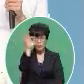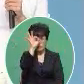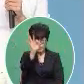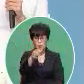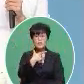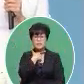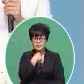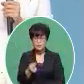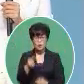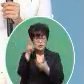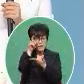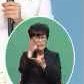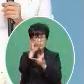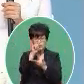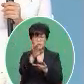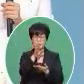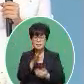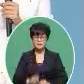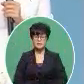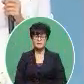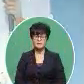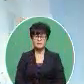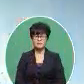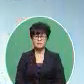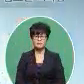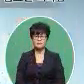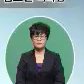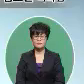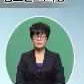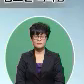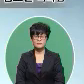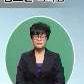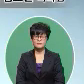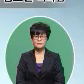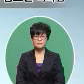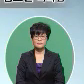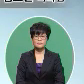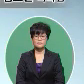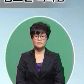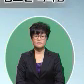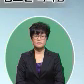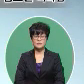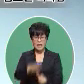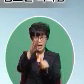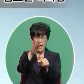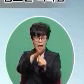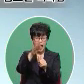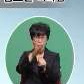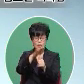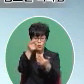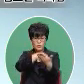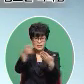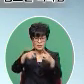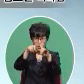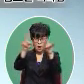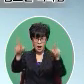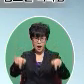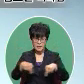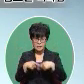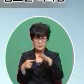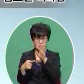자신도 있는 것 같고 좀 그렇거든요 어떻게요 상황 자매 더 떠서 르 먼저 아동기 로카 드네요 야 옵션 맞설